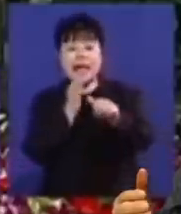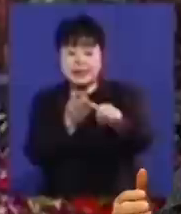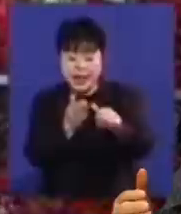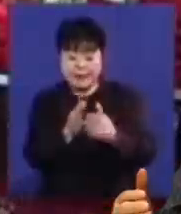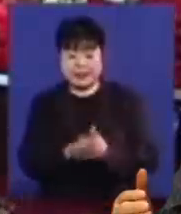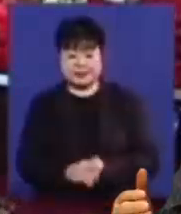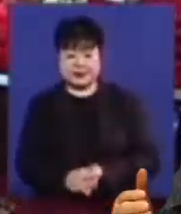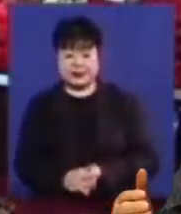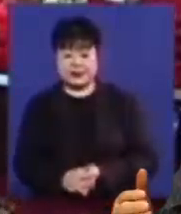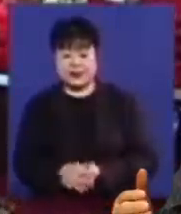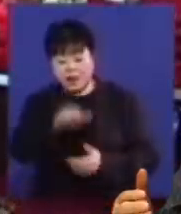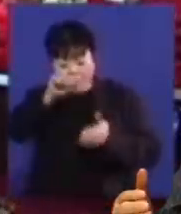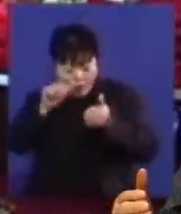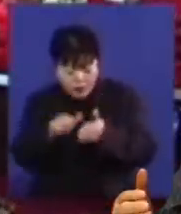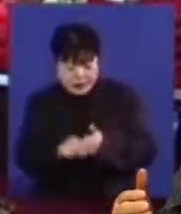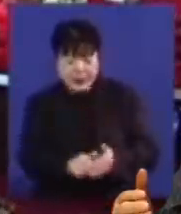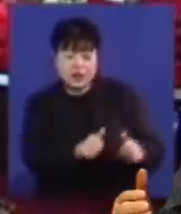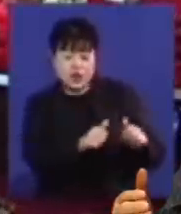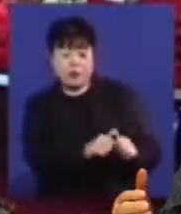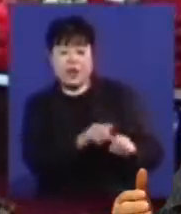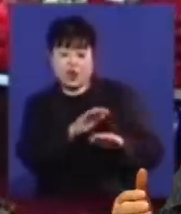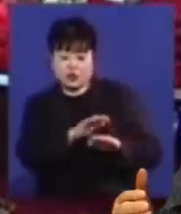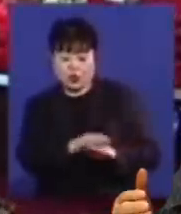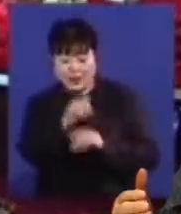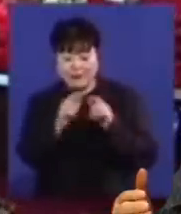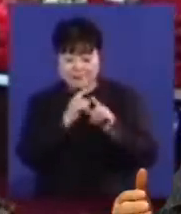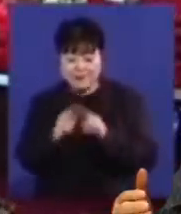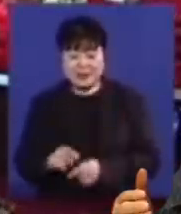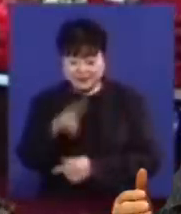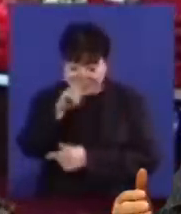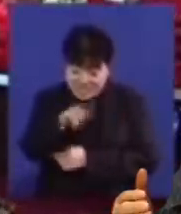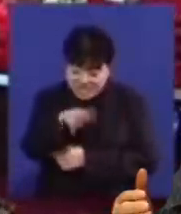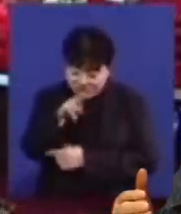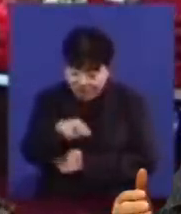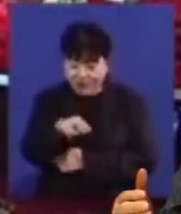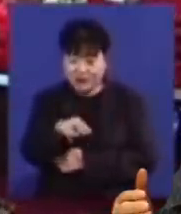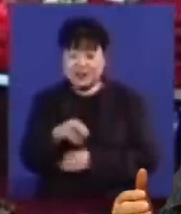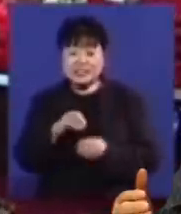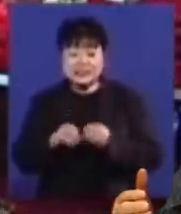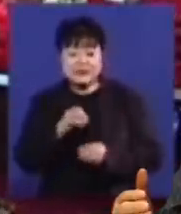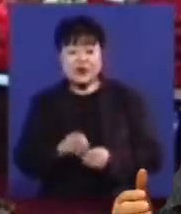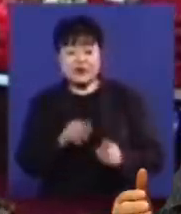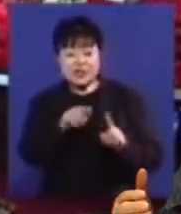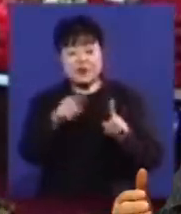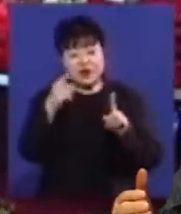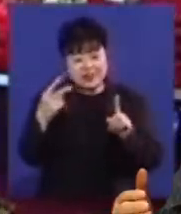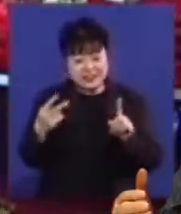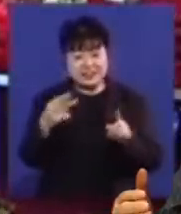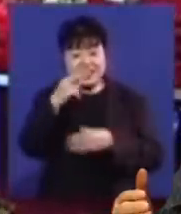것입니다. 평생에 자기 옆에 두고 하나님 말씀을 읽으라는 것입니다. 시편 1편 2절에